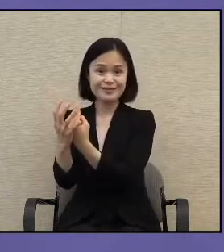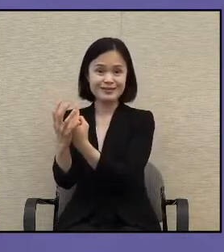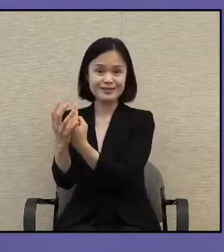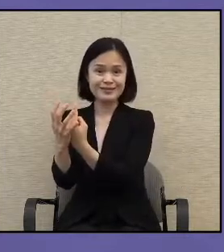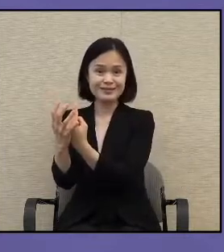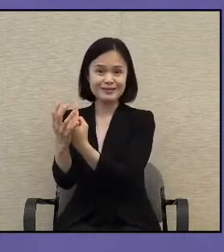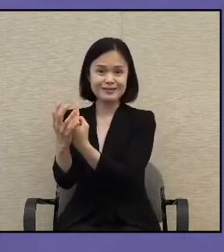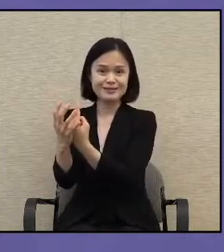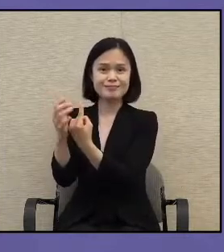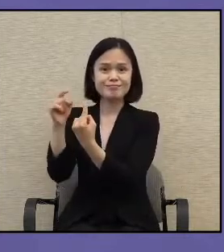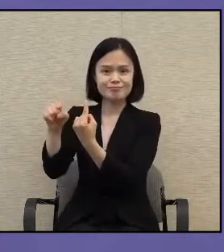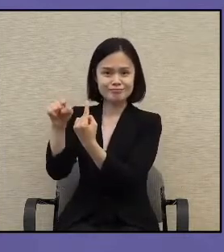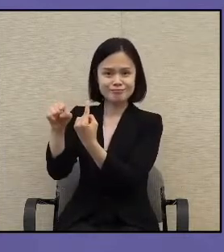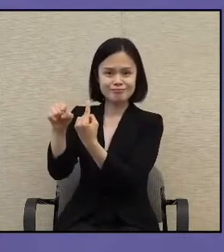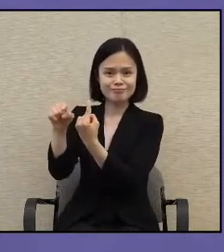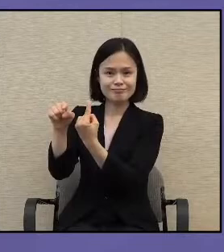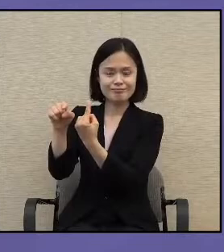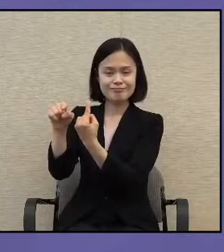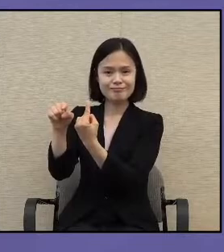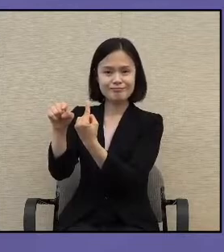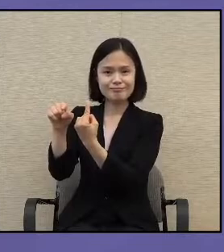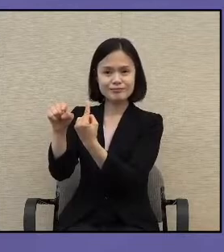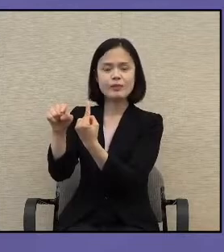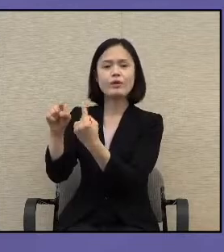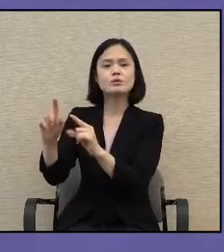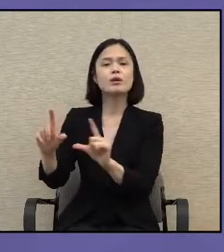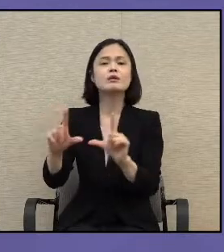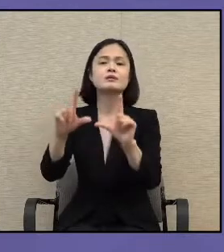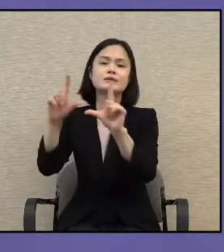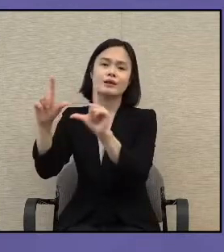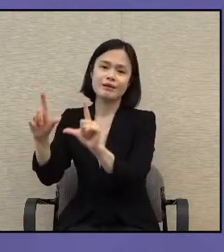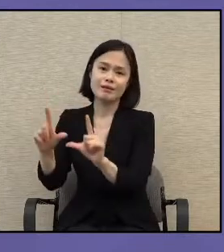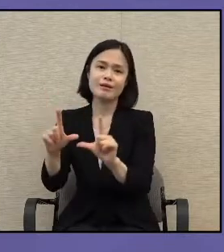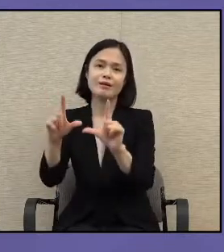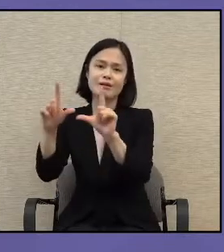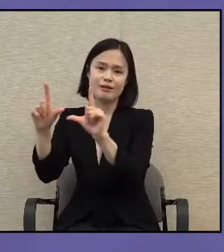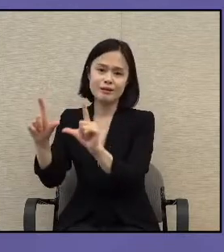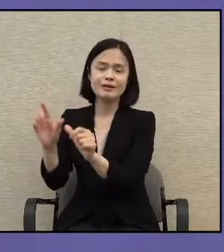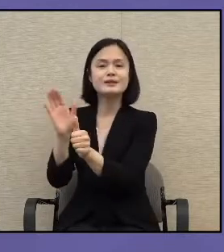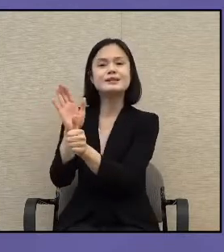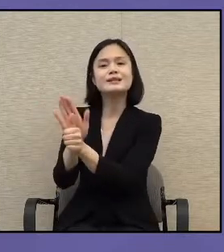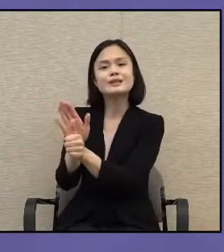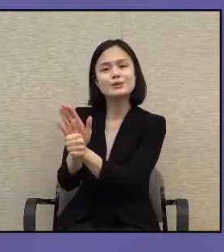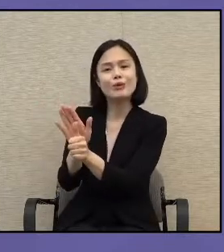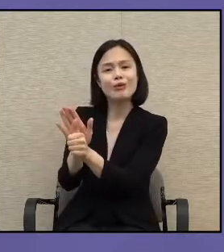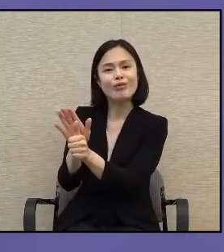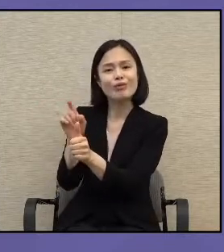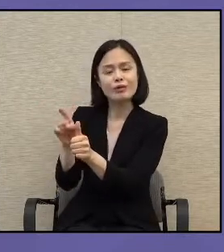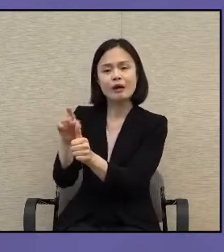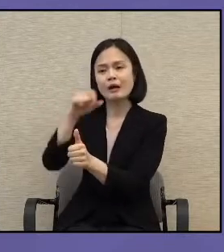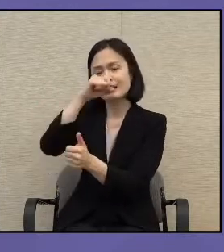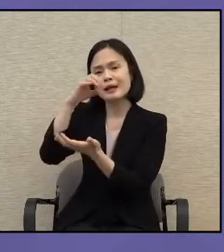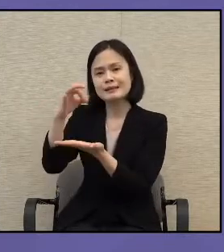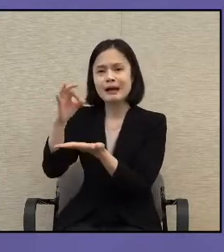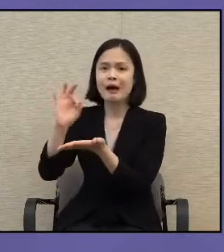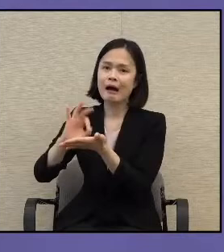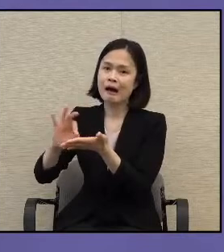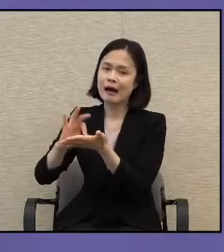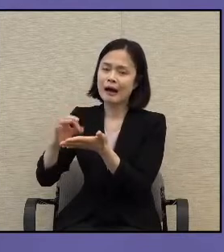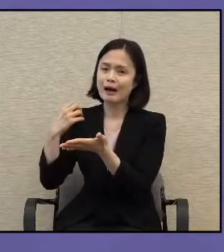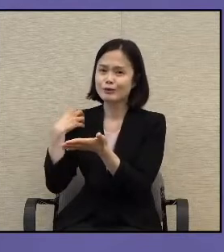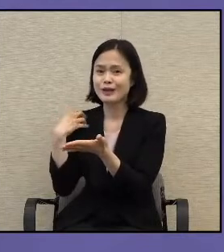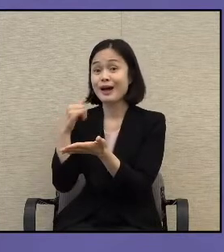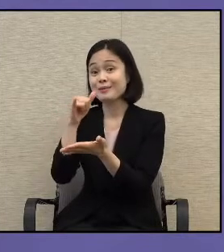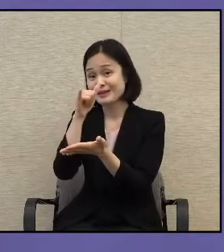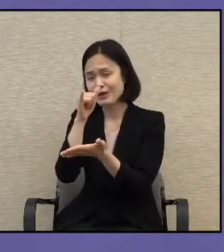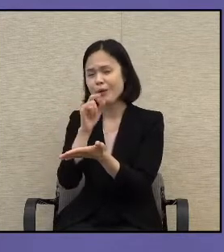프리즌이라든지 이런 곳으로서의 재수용화 뭐 이런 논의들이 있기는 하지만 그래도 이런 어떤 큰 흐름들을 만들어